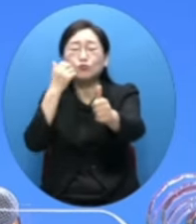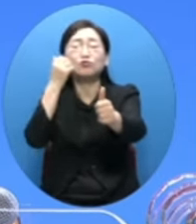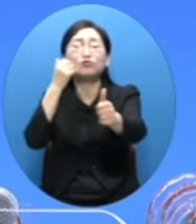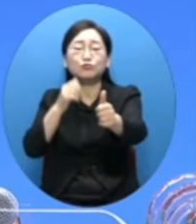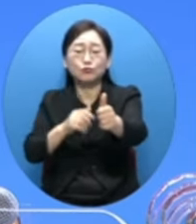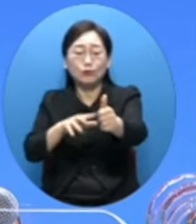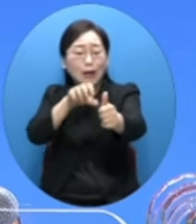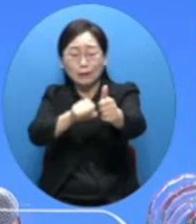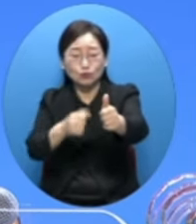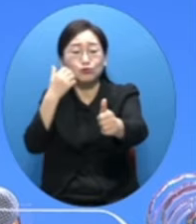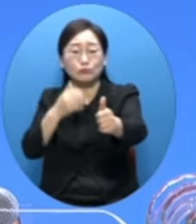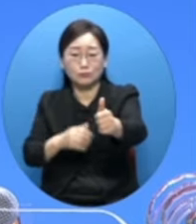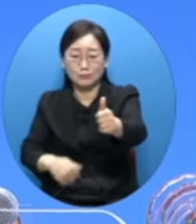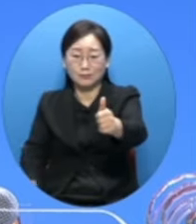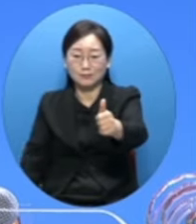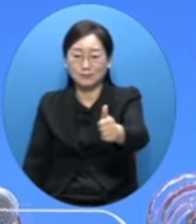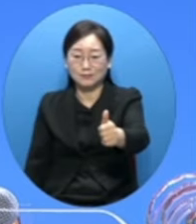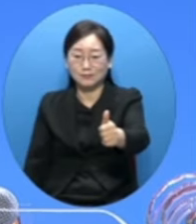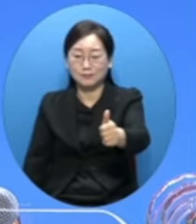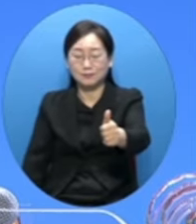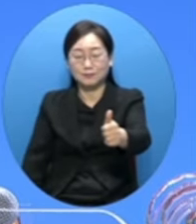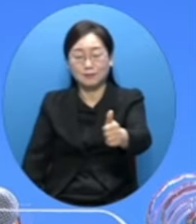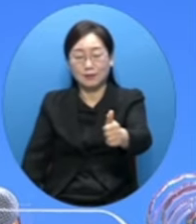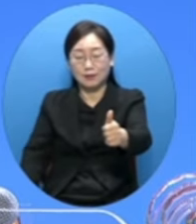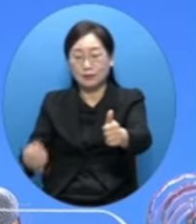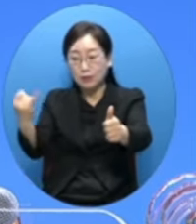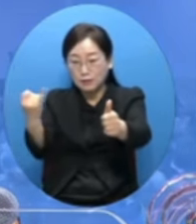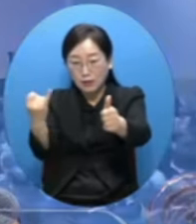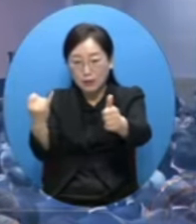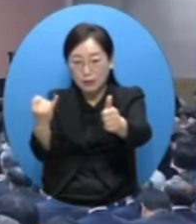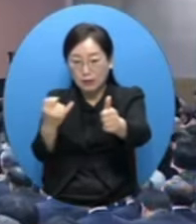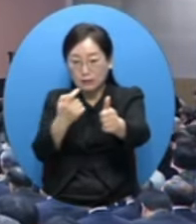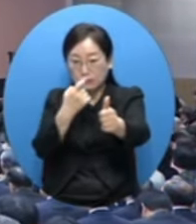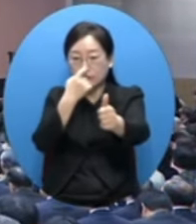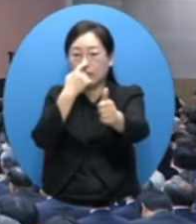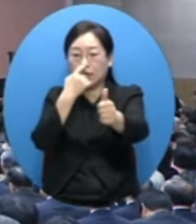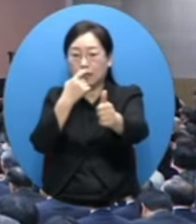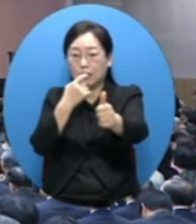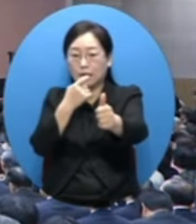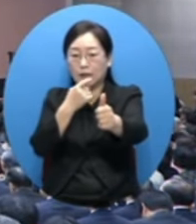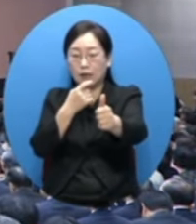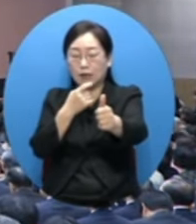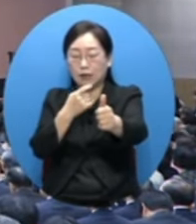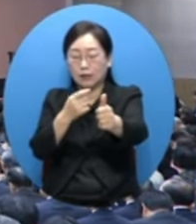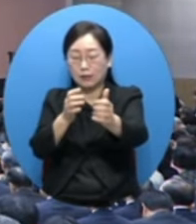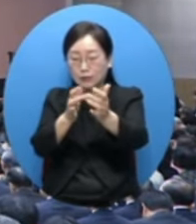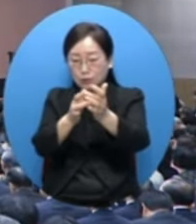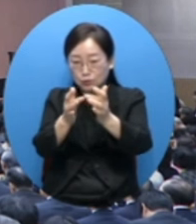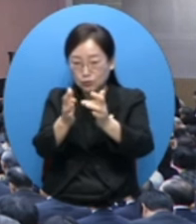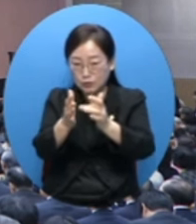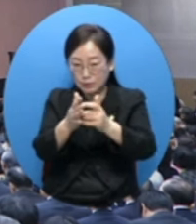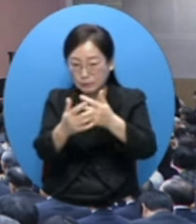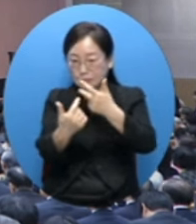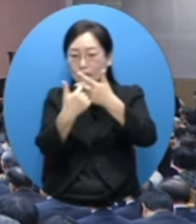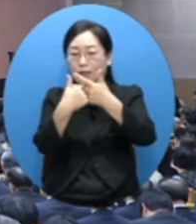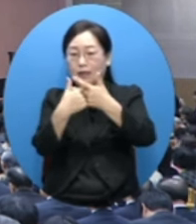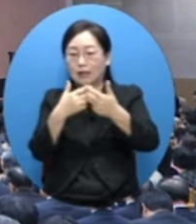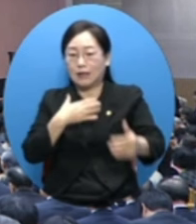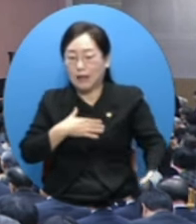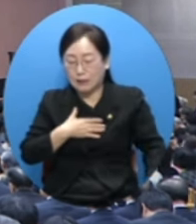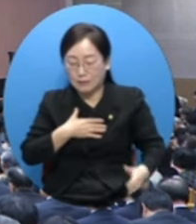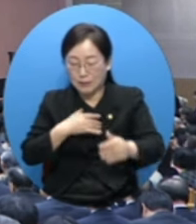말씀하십니까? 그때 그 여인이 자기를 예수님이 찾는 줄 아시고